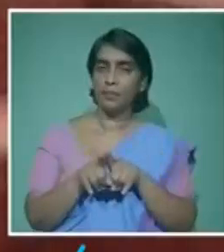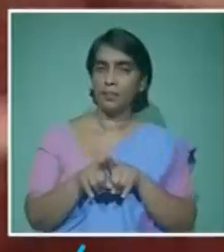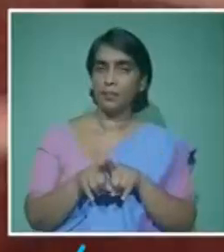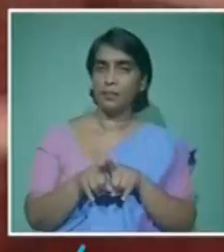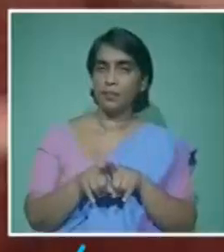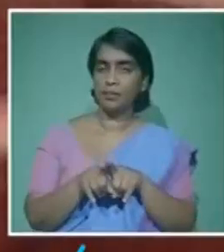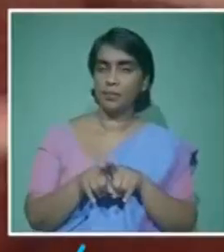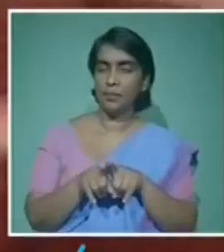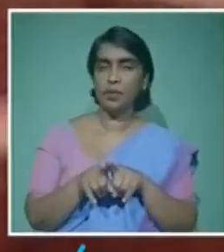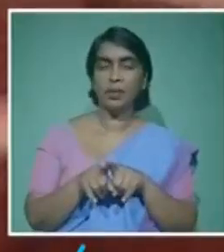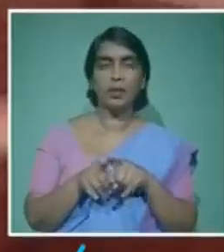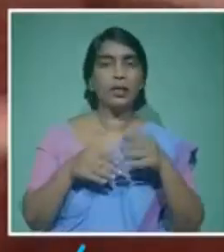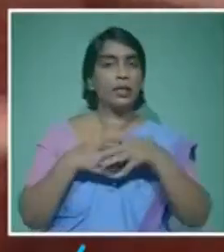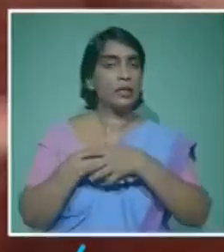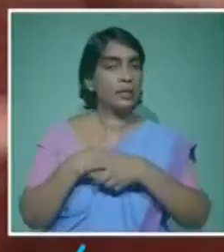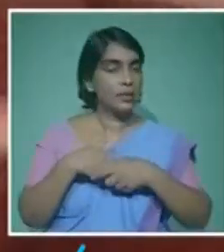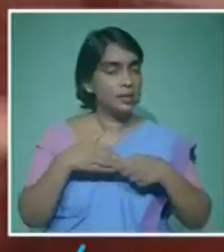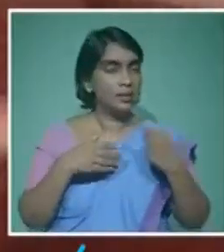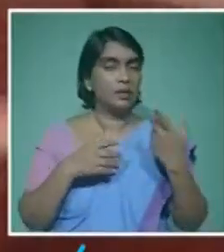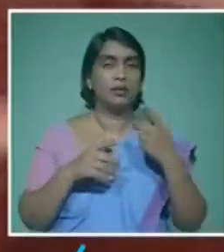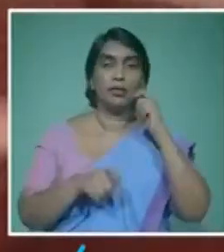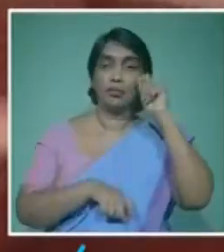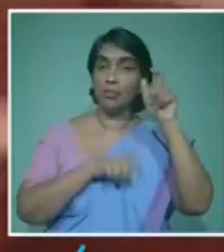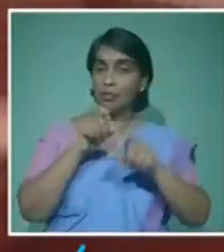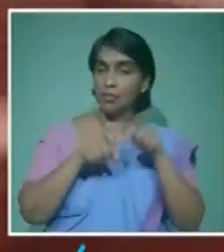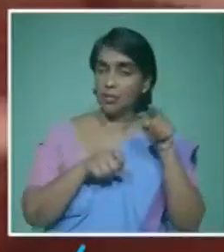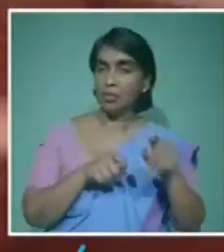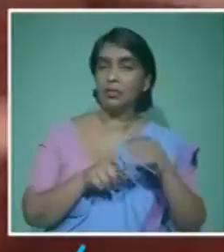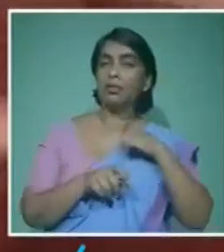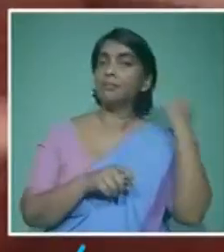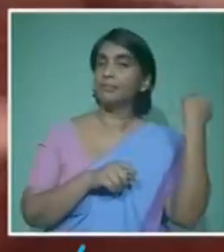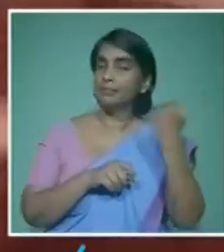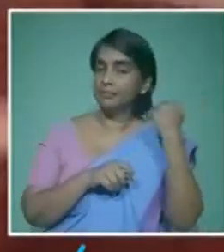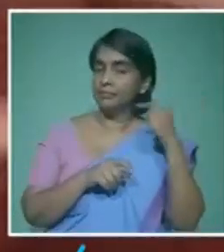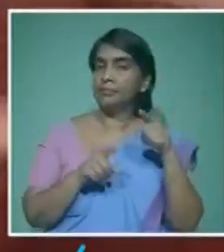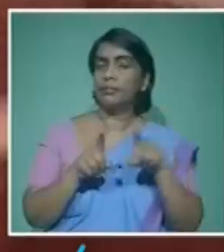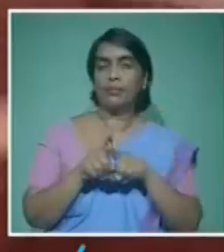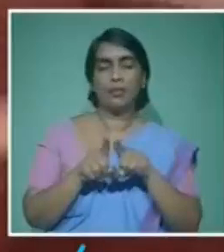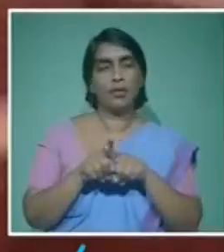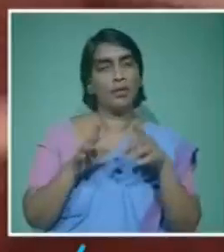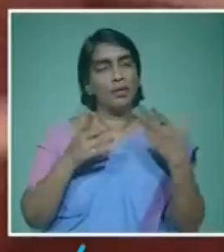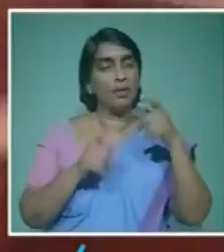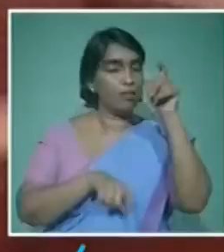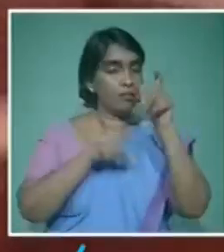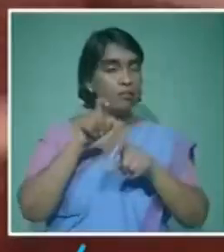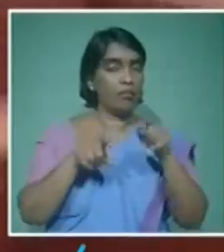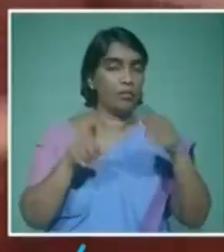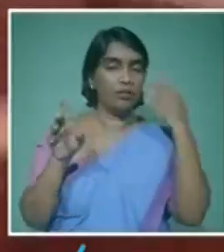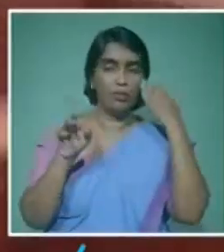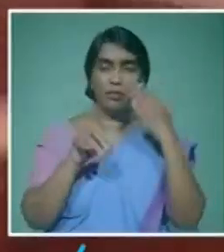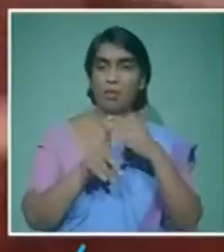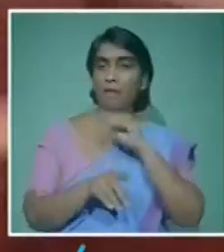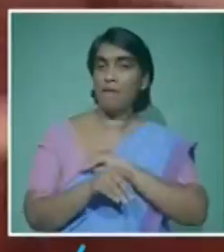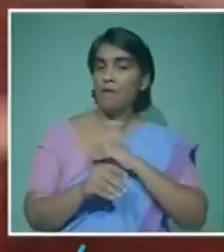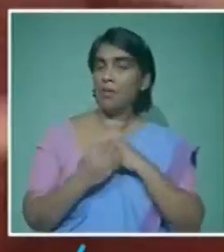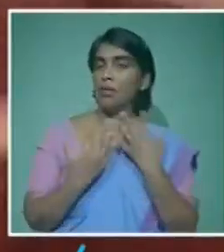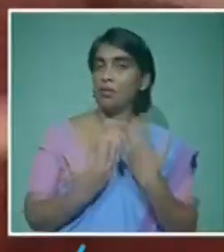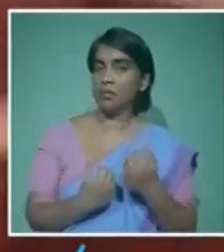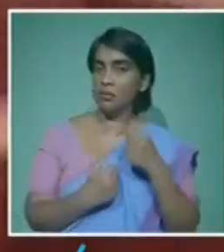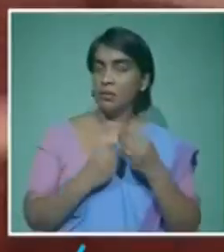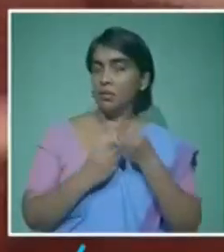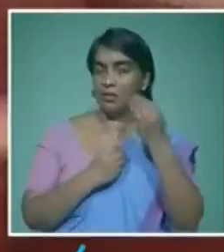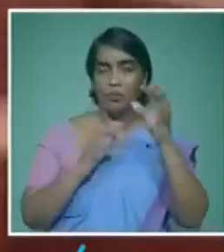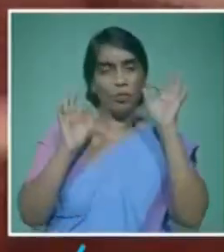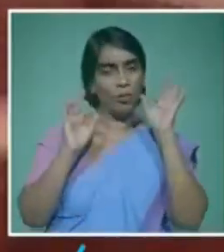கொடுக்காமல் தமிழ் மக்களுக்கான அதிகார பயிர்வினை மேற்கொள்ளுமாறு அவர்களுக்கும் சொல்வதற்கு உரிய சூழலை நாம் ஏற்படுத்த